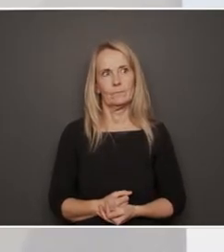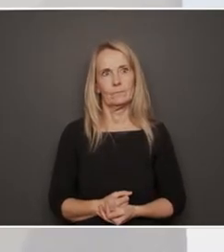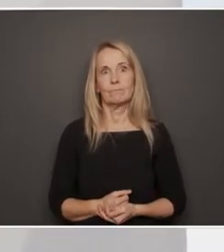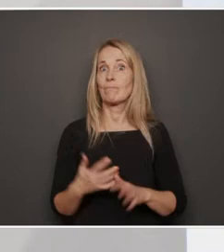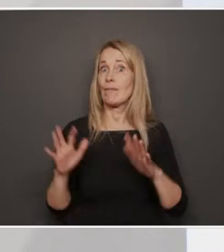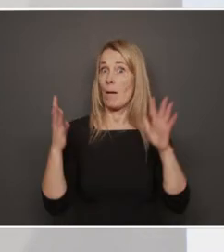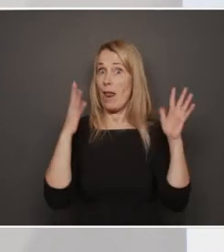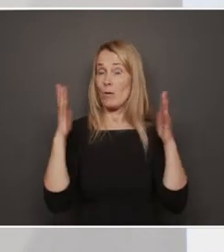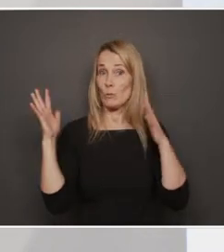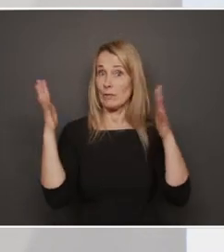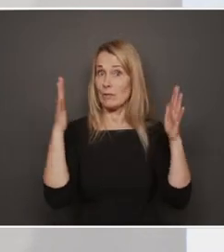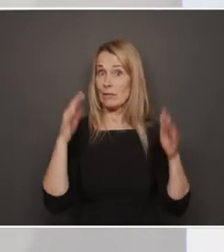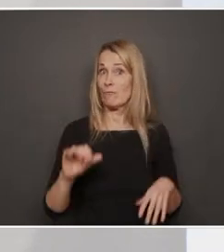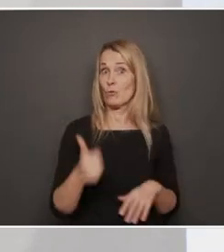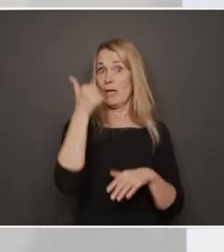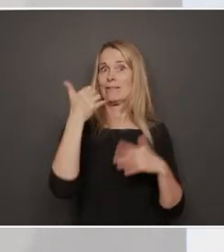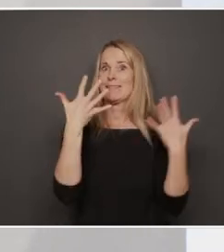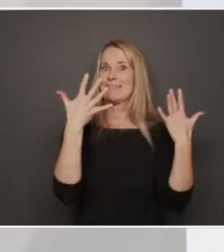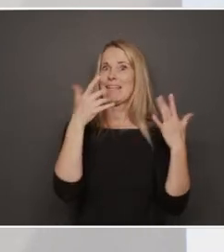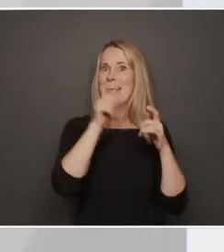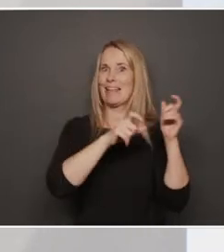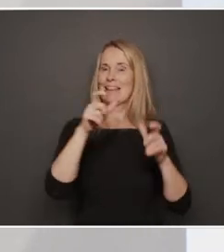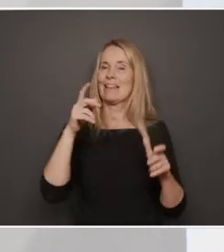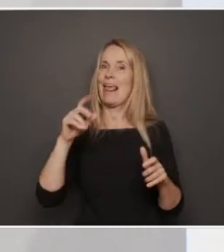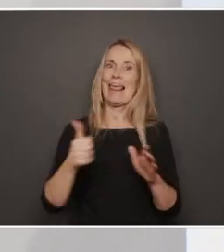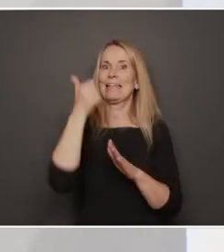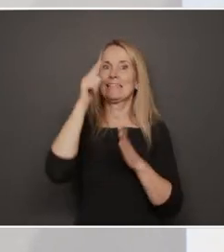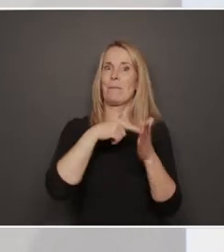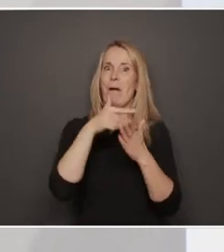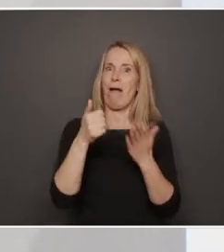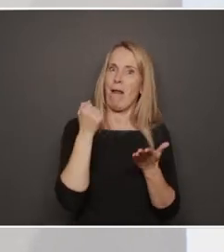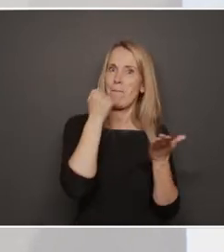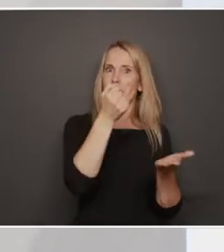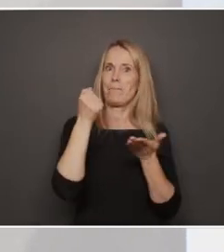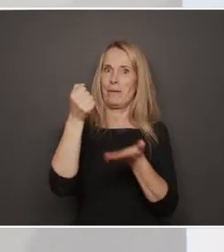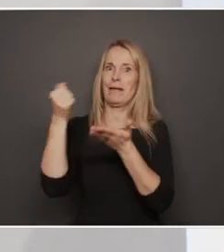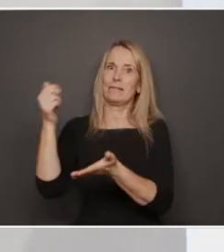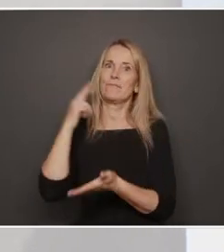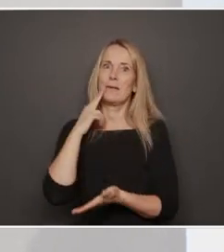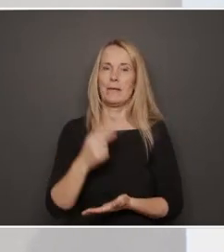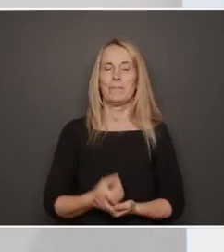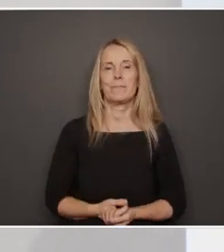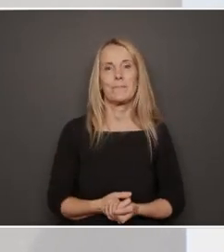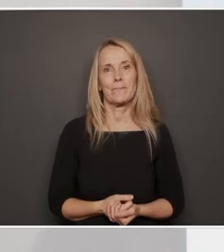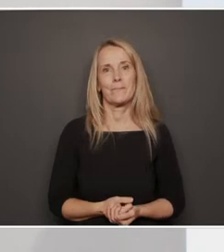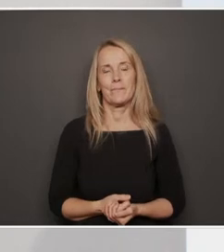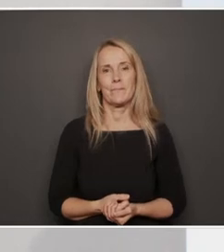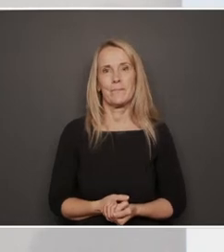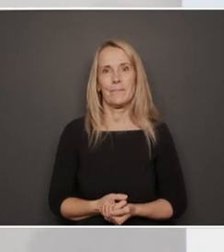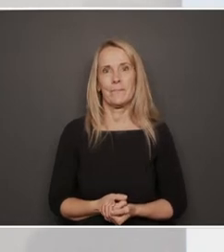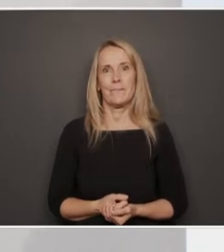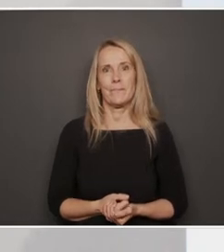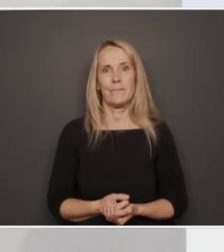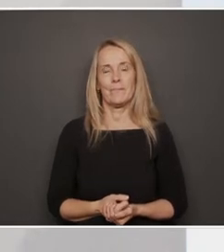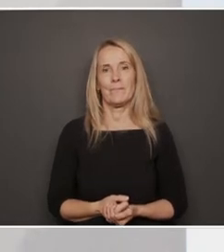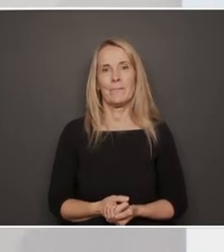Applaus für die ersten 10 erstmalig ausgezeichneten Unternehmen.